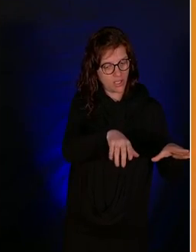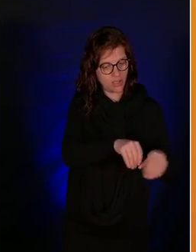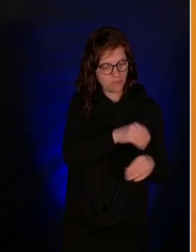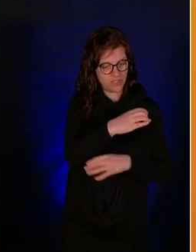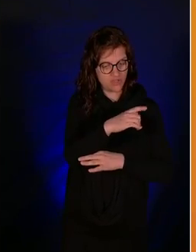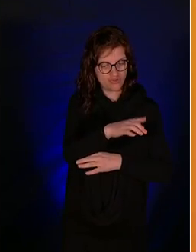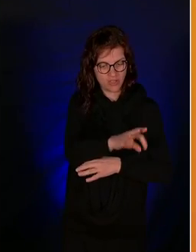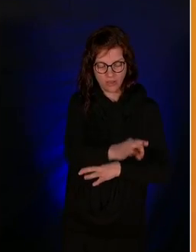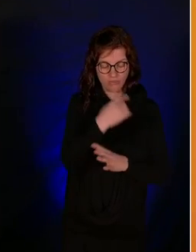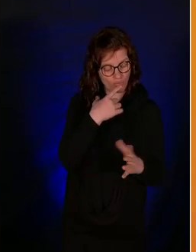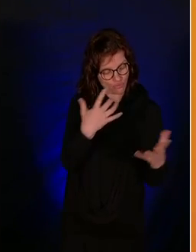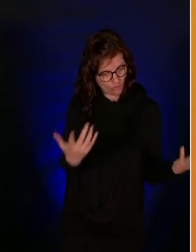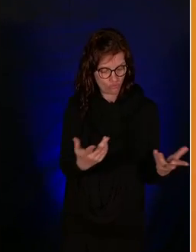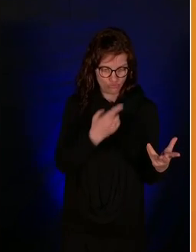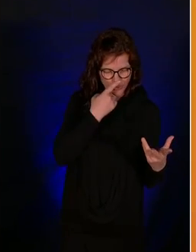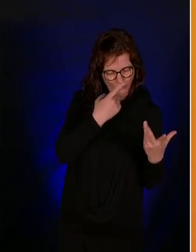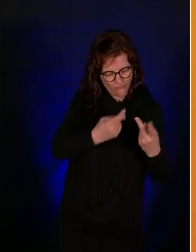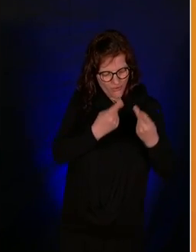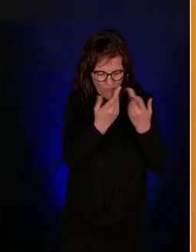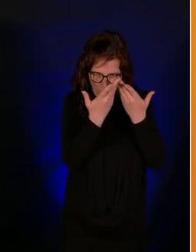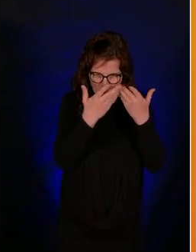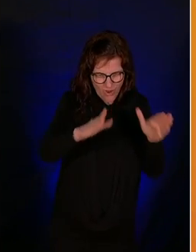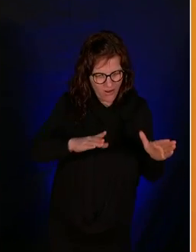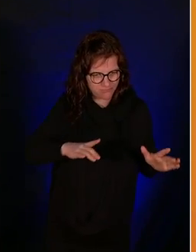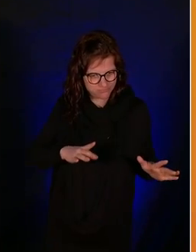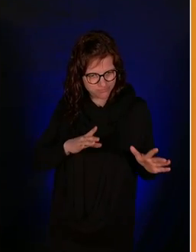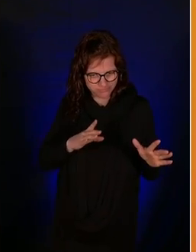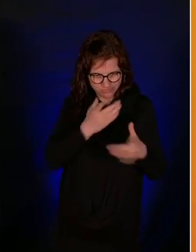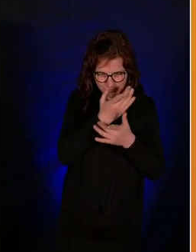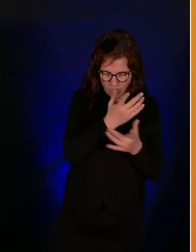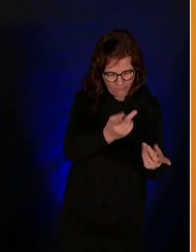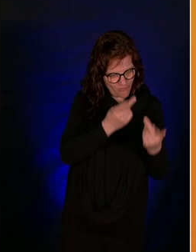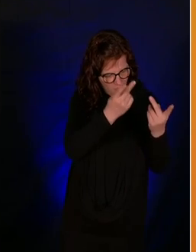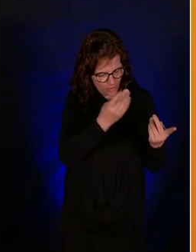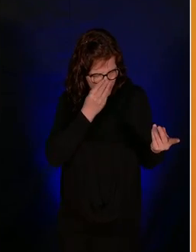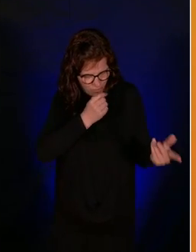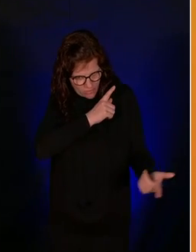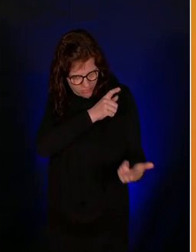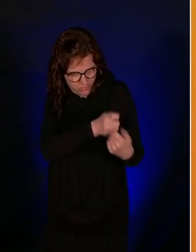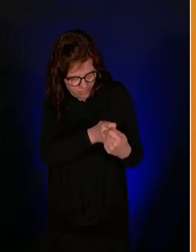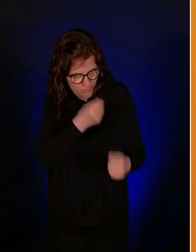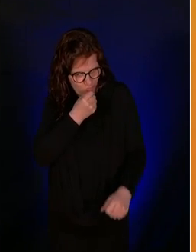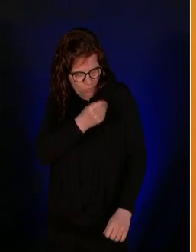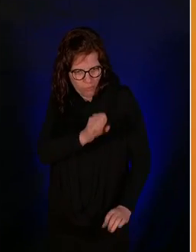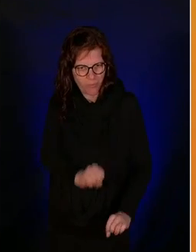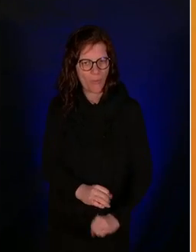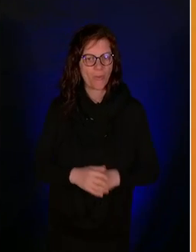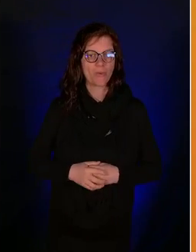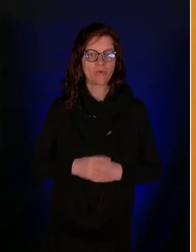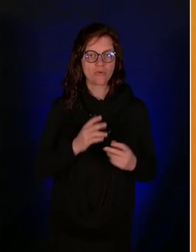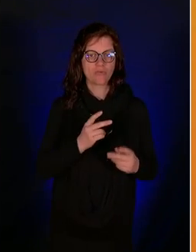équipe dynamique et ouverte qui partageait ou qui défendait des valeurs qui nous parlaient. Donc, dans ces valeurs, nous